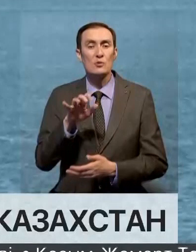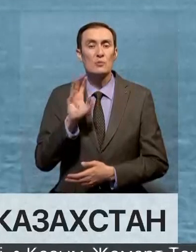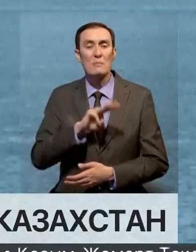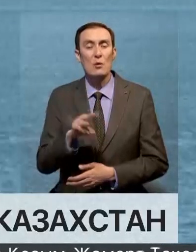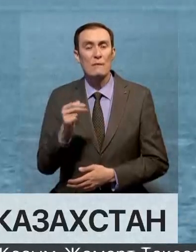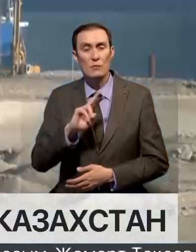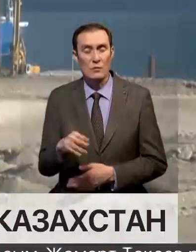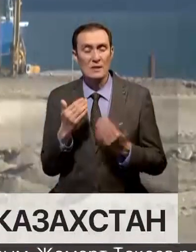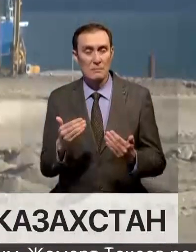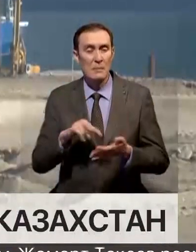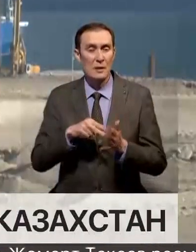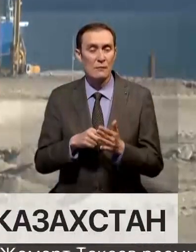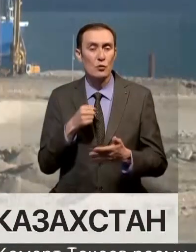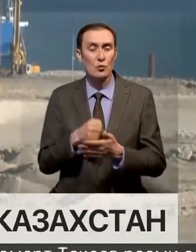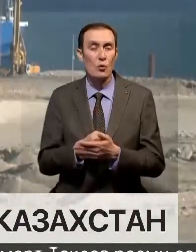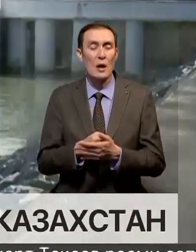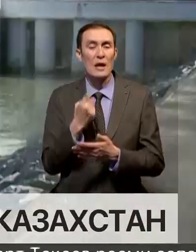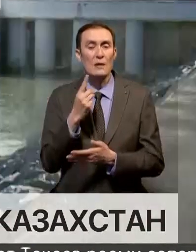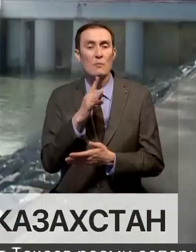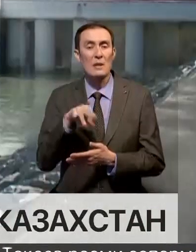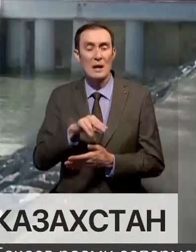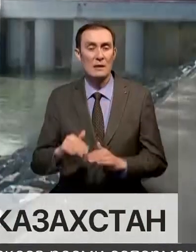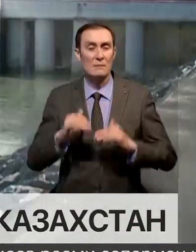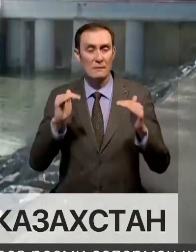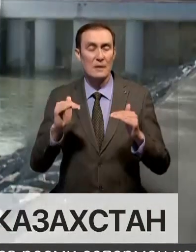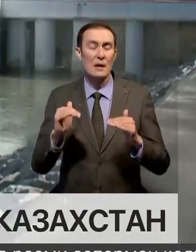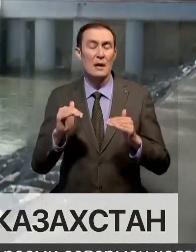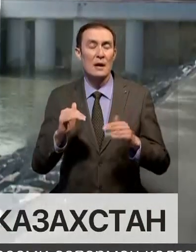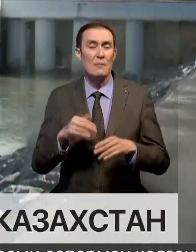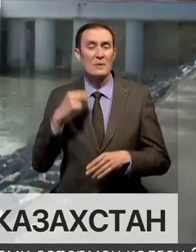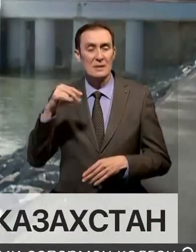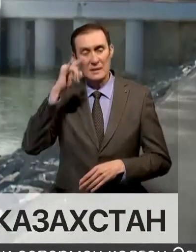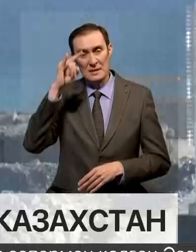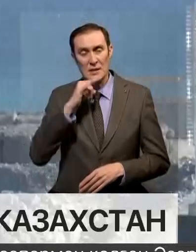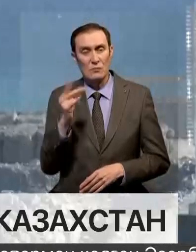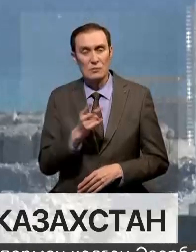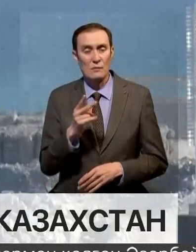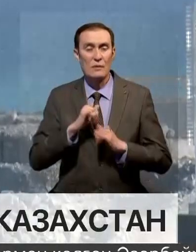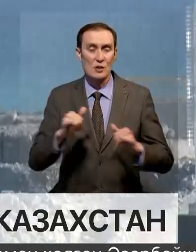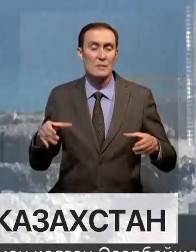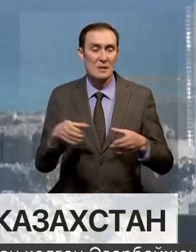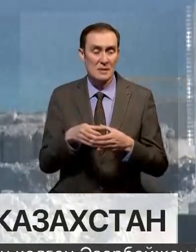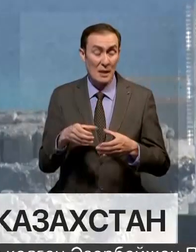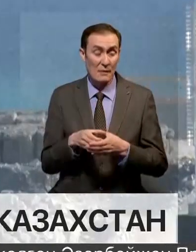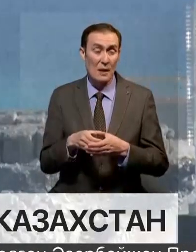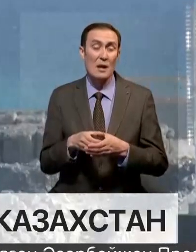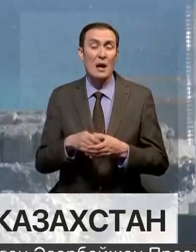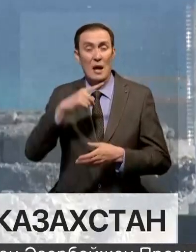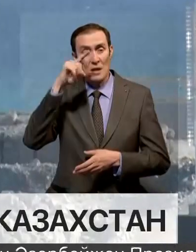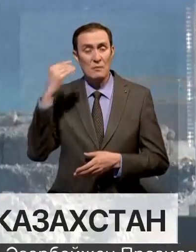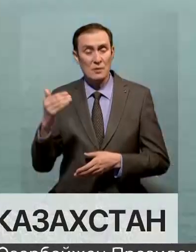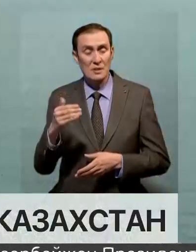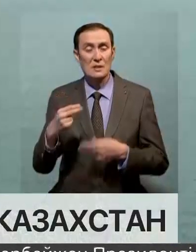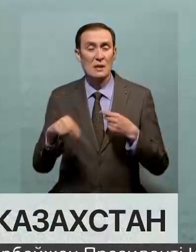долларов. Теперь задача увеличить его в два раза, повысил планку президент Казахстана уже на двусторонке в расширенном составе. Азербайджанский